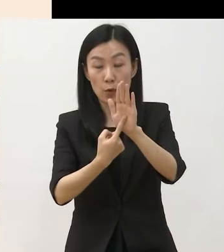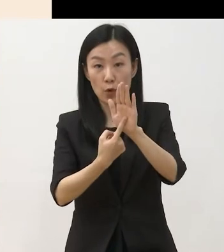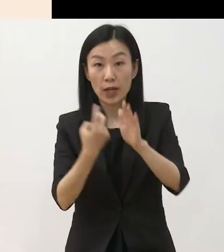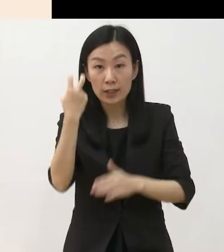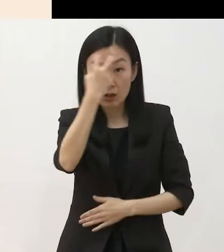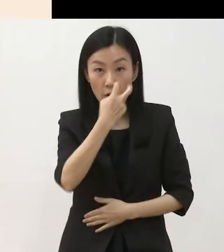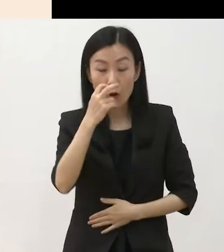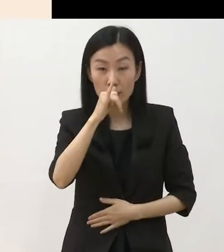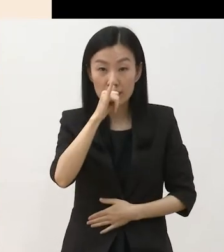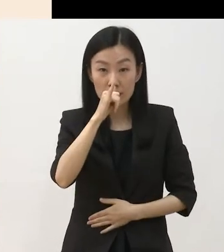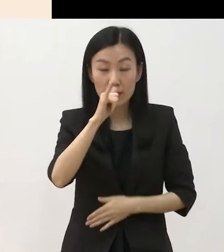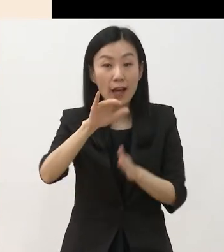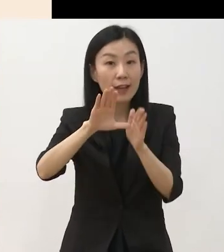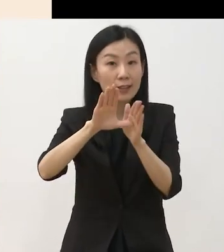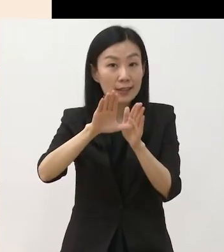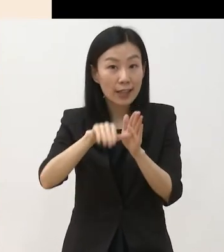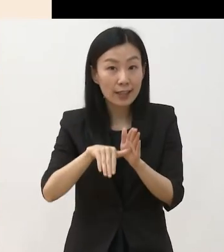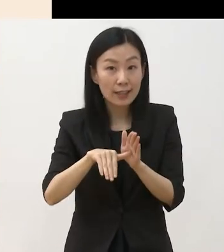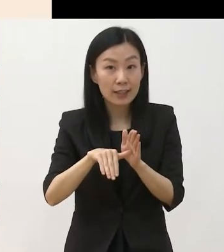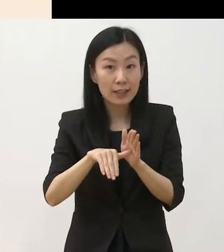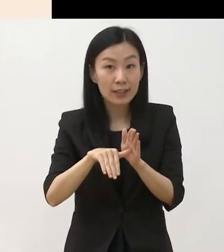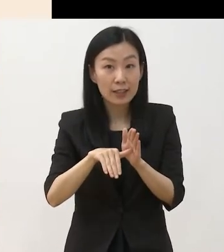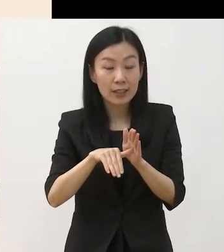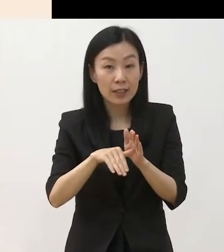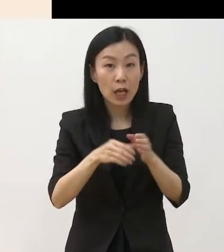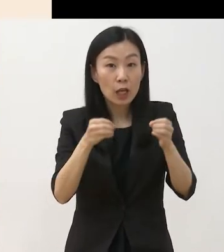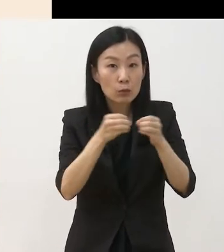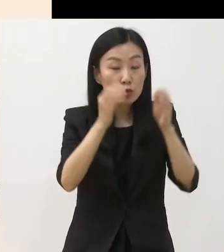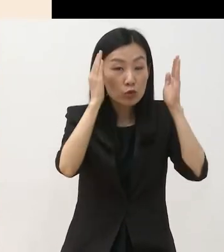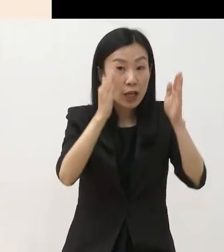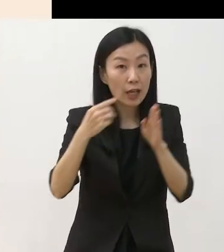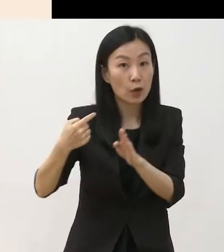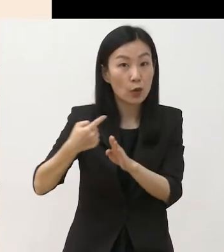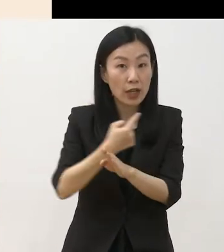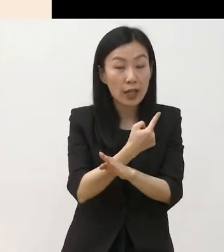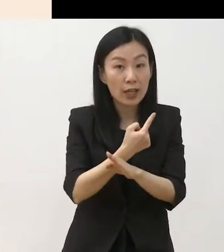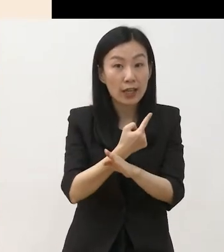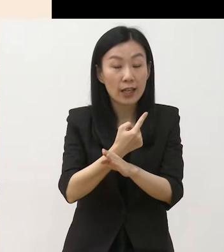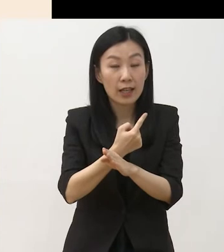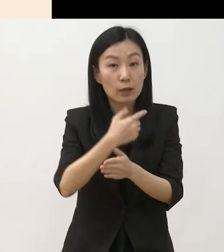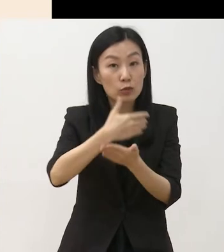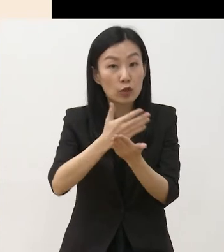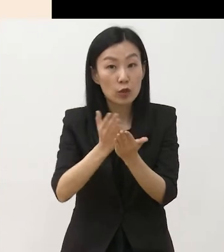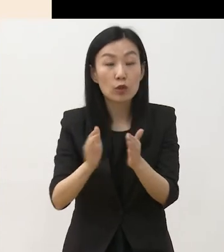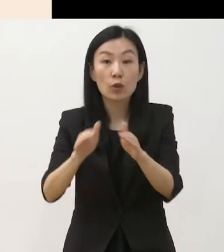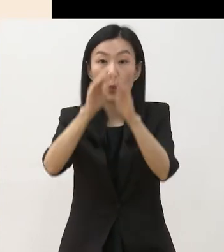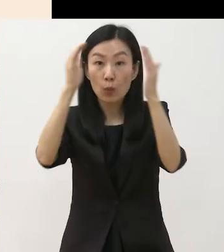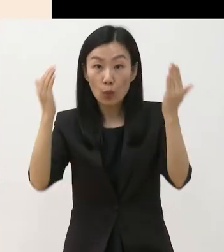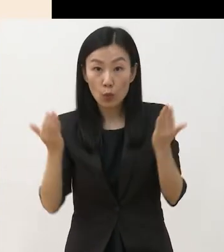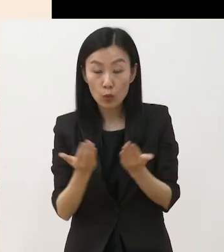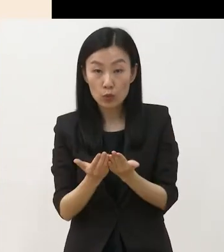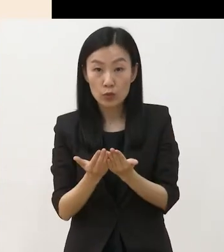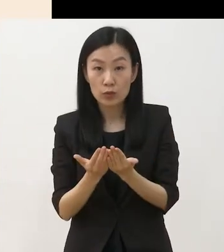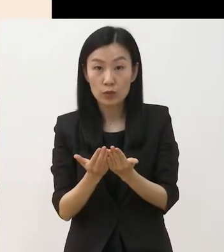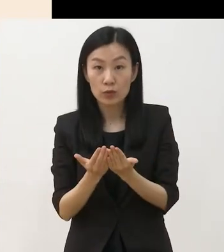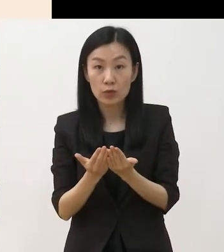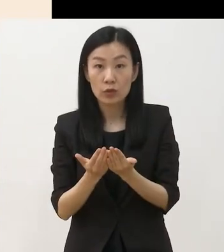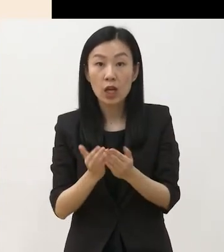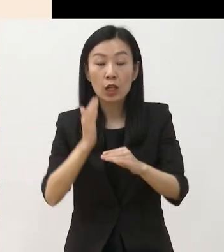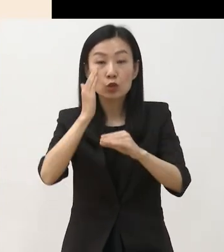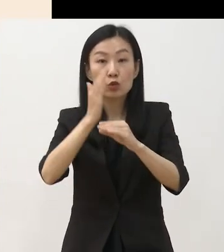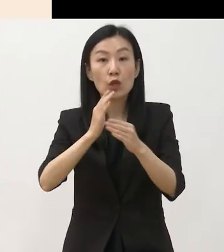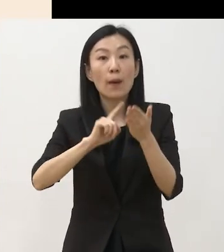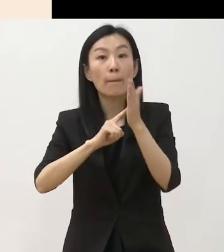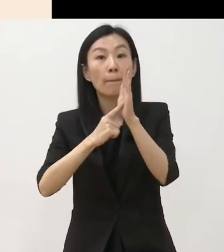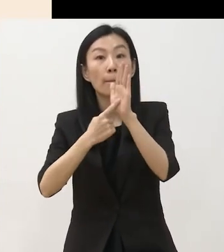단계를 거치게 됩니다. 이때에는 문학을 제외한 나머지 분야는 모두 중간 발표를